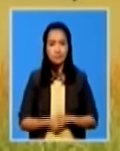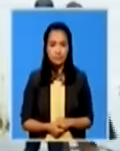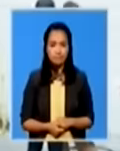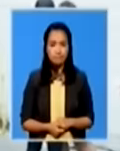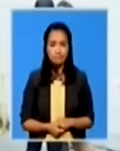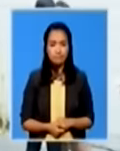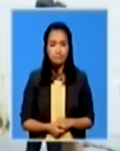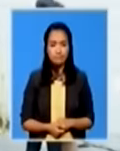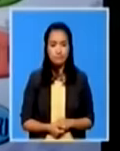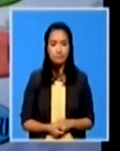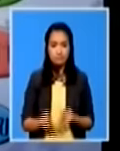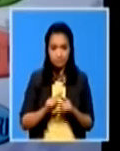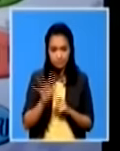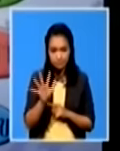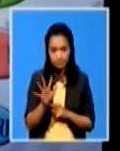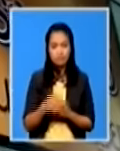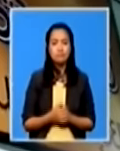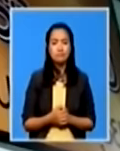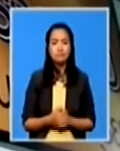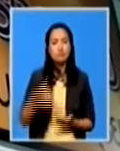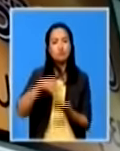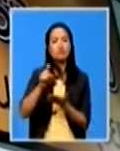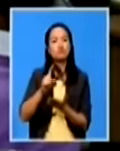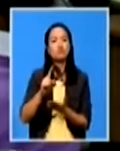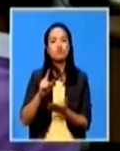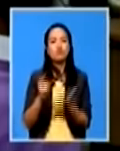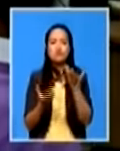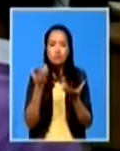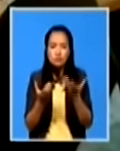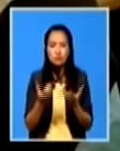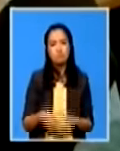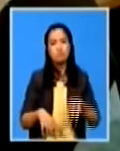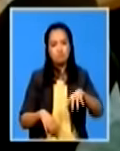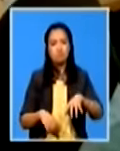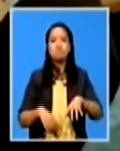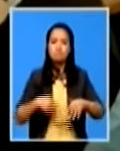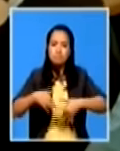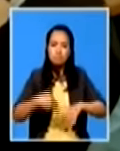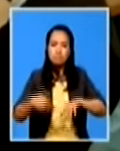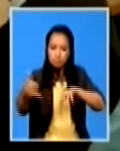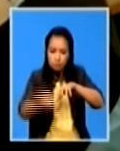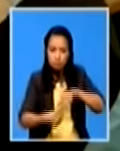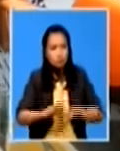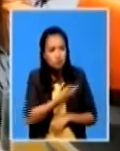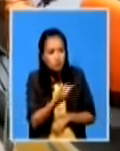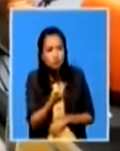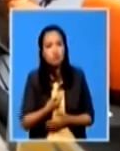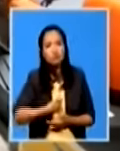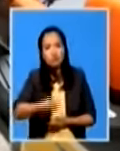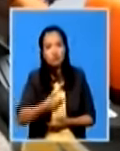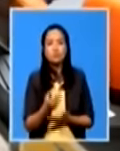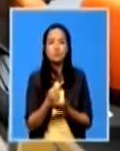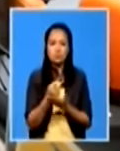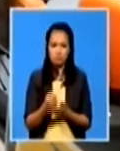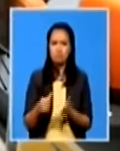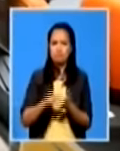ดังนั้นเรื่องที่5ก็มีช่องทางศูนย์ดำรงธรรมอีกด้วยนะครับเพื่อให้ประชาชนได้ร้องเรียนขอความช่วยเหลือจากรัฐได้บางอย่างมันแก้ได้เร็วมาก